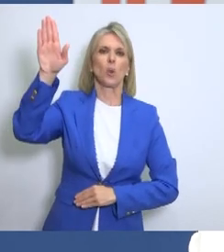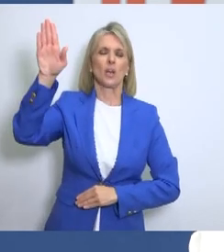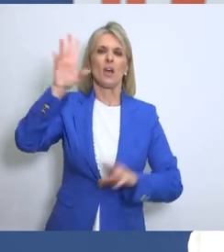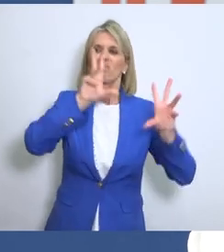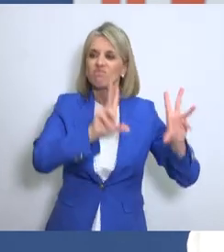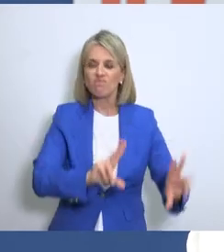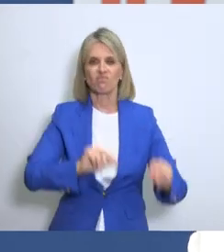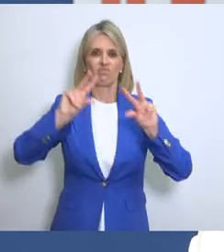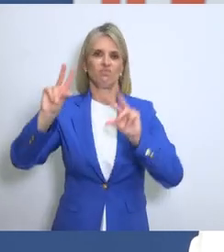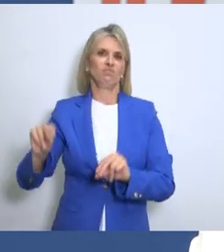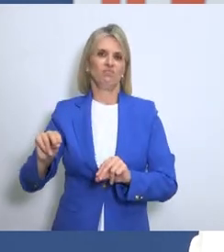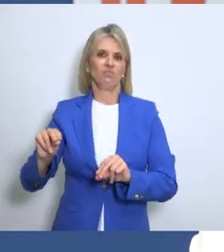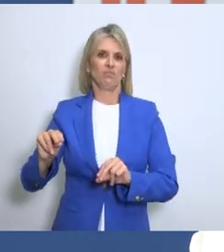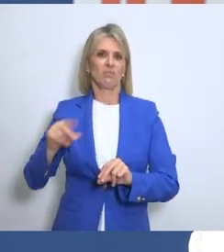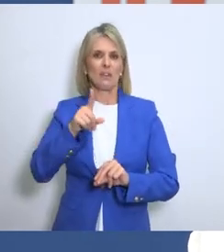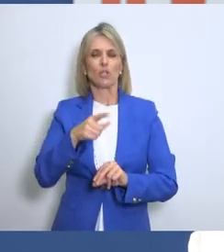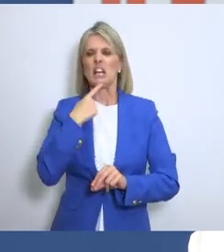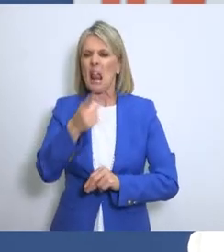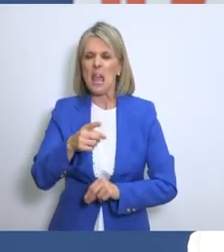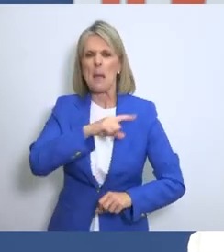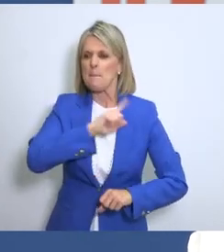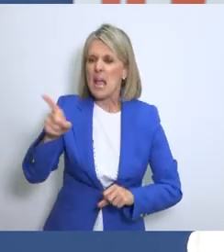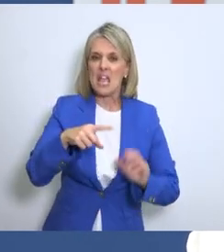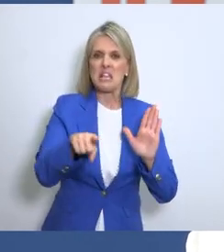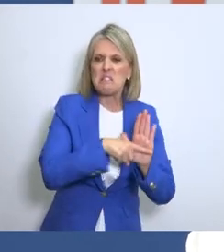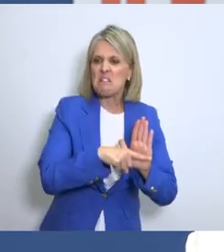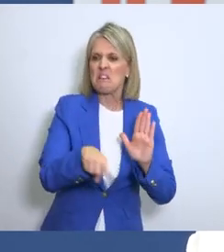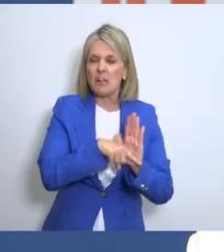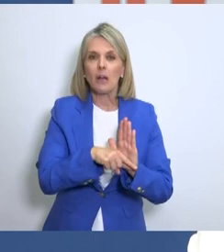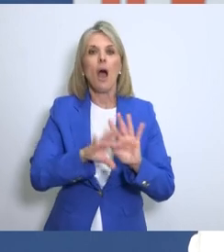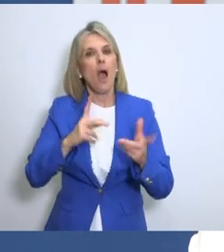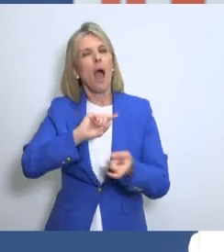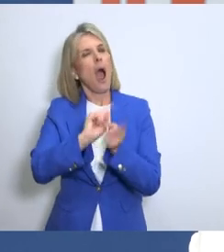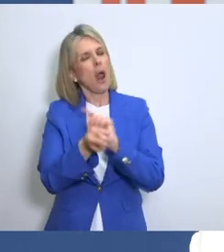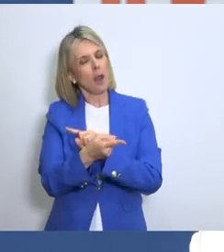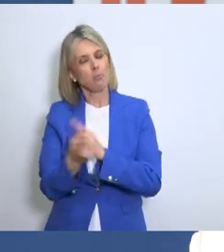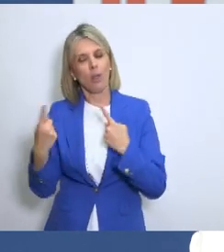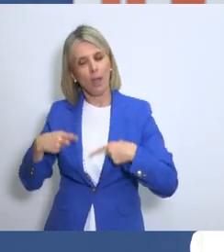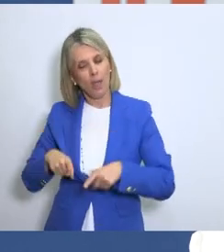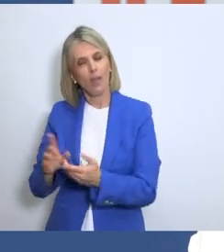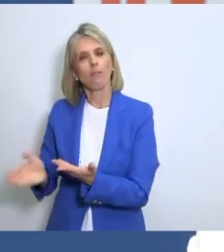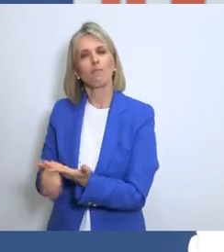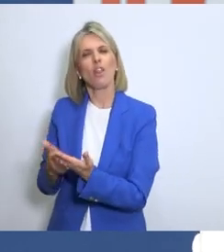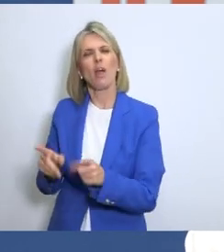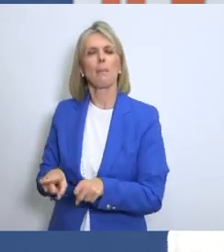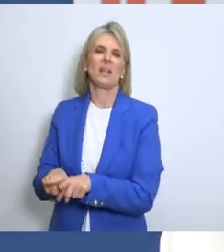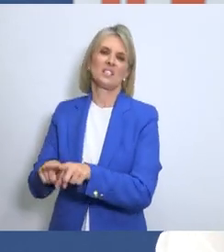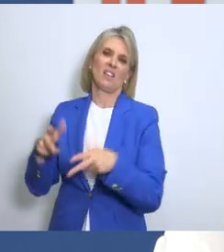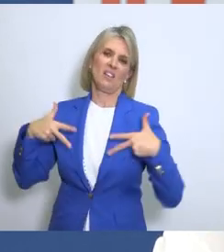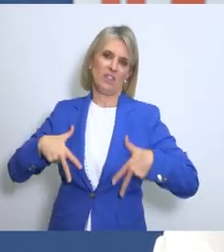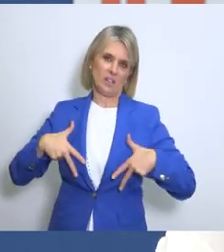σοσιαλισμού, που τόσο δυσφήμισαν το απελευθερωτικό όραμα του σοσιαλισμού, τη μόνη εναλλακτική.